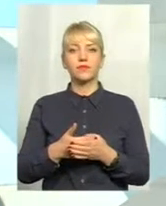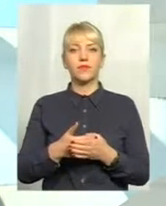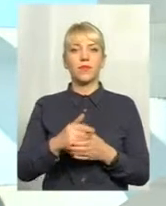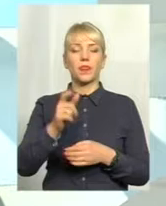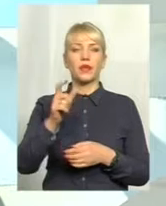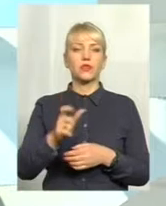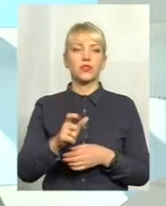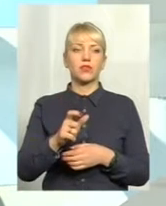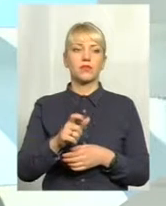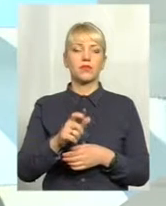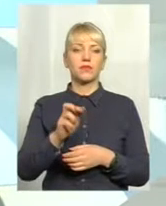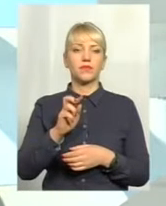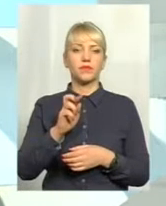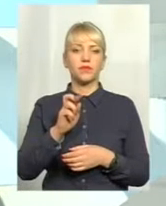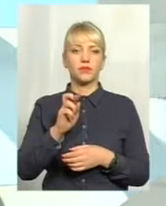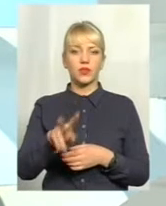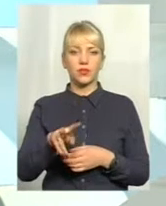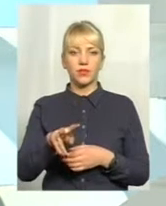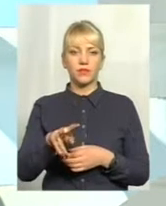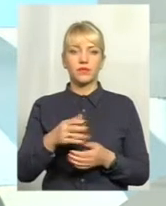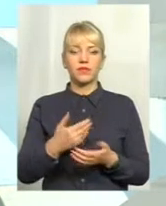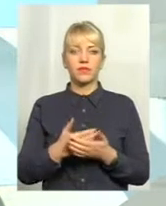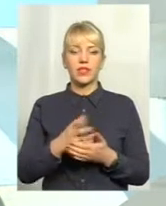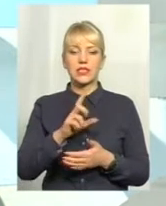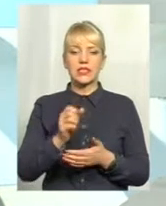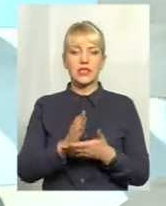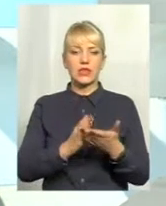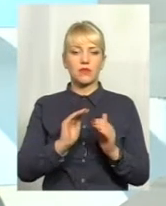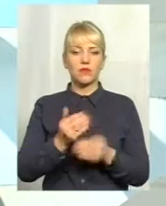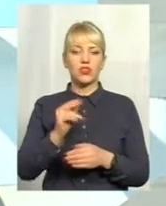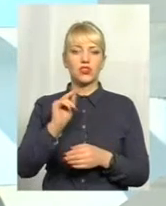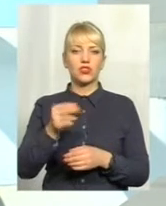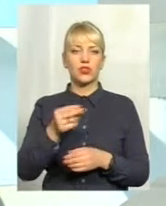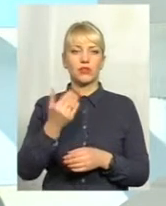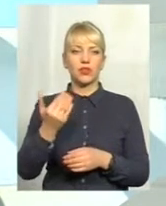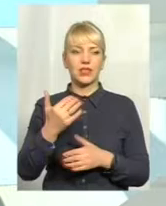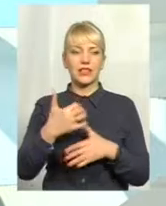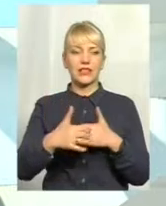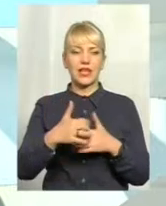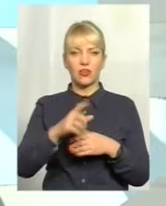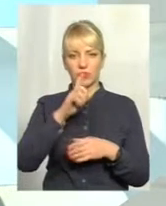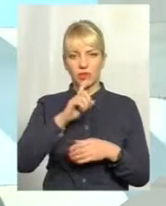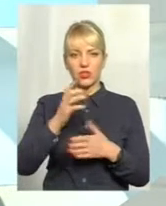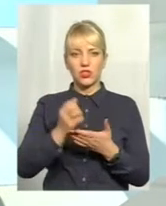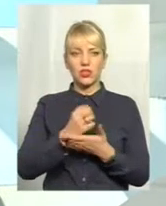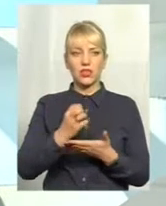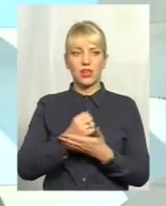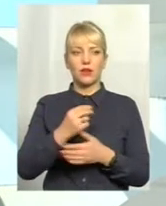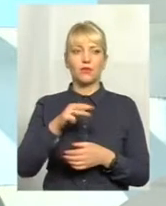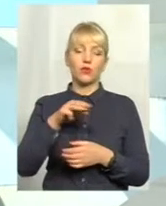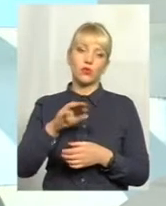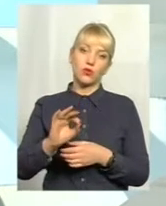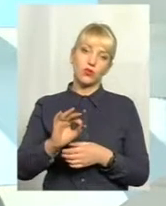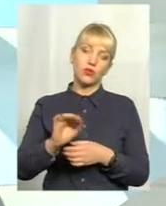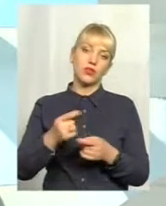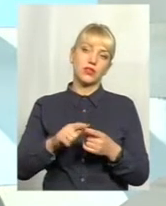особи лікарняні, в залежності від стажу, дещо менше, ніж її середньомісячний заробіток, то, в принципі,